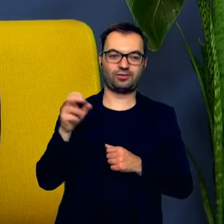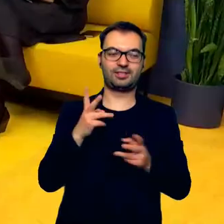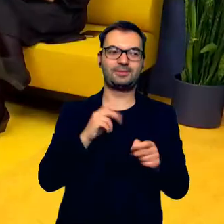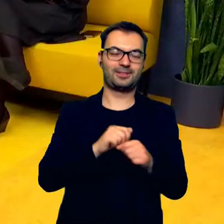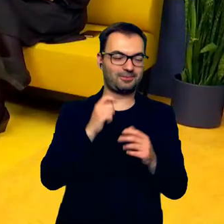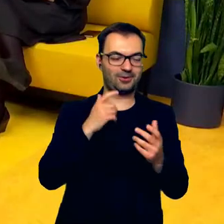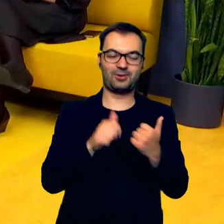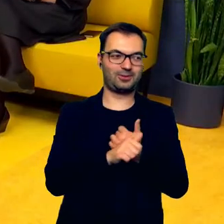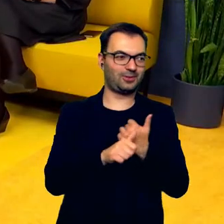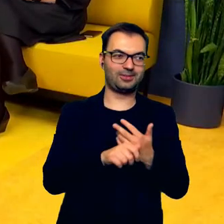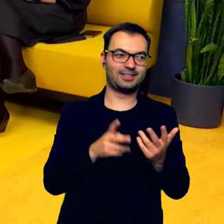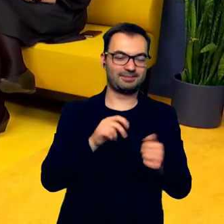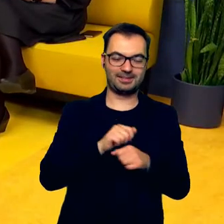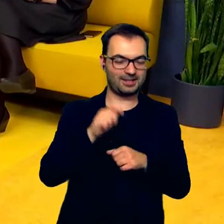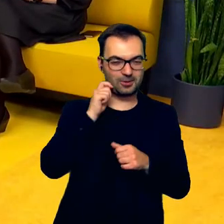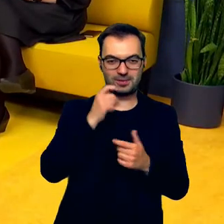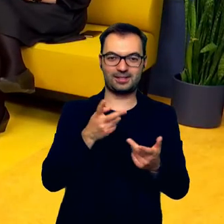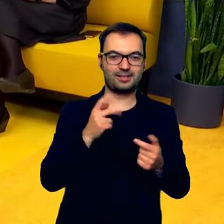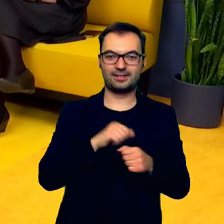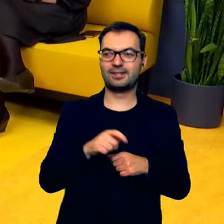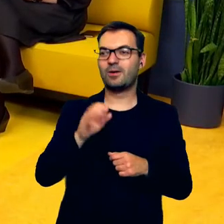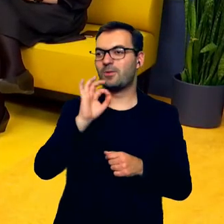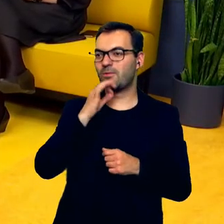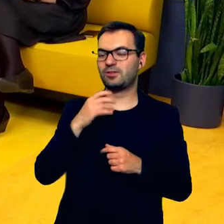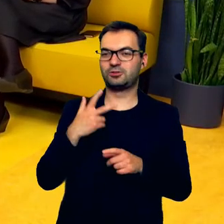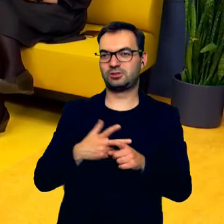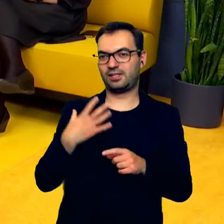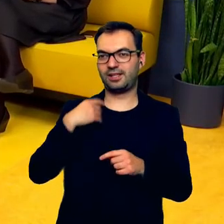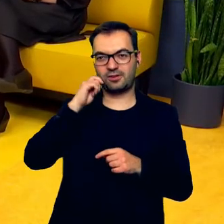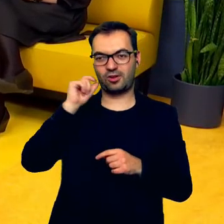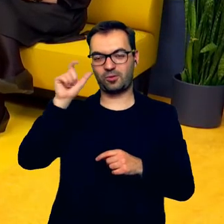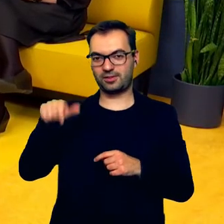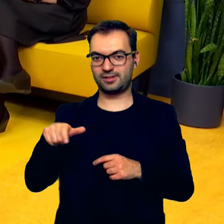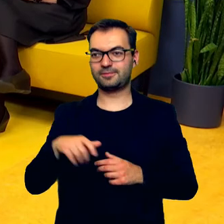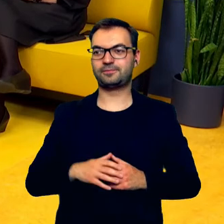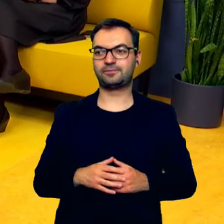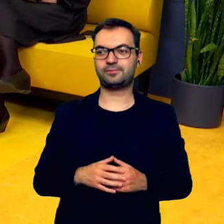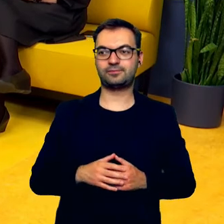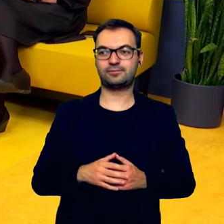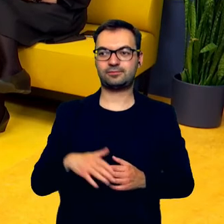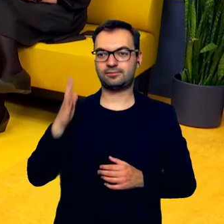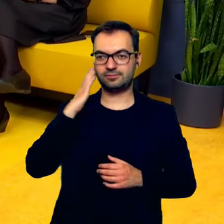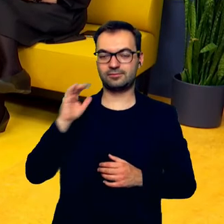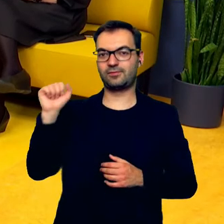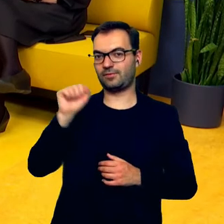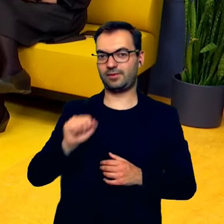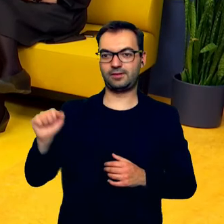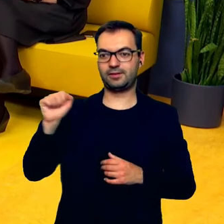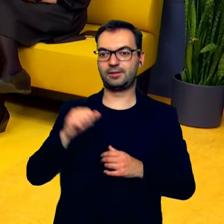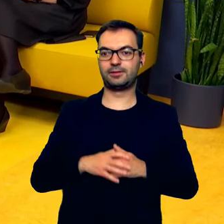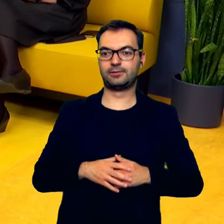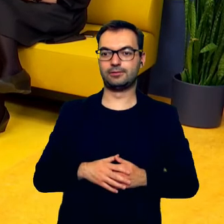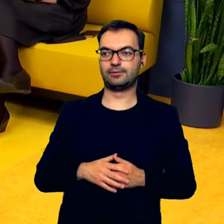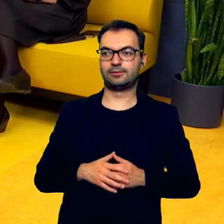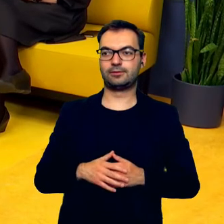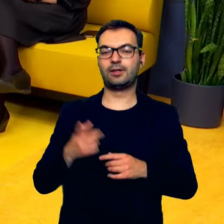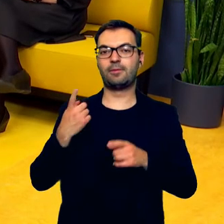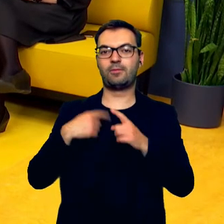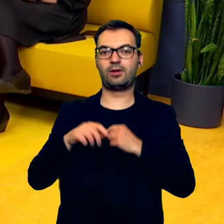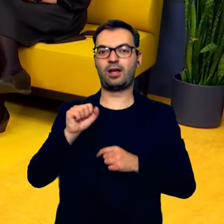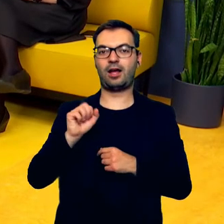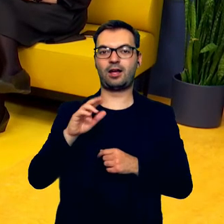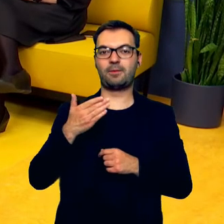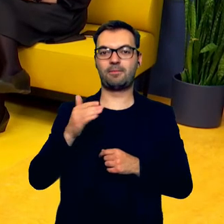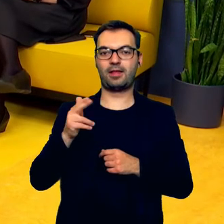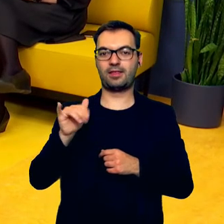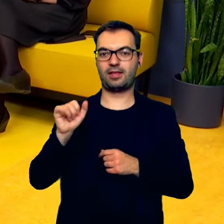kim jest ta kobieta? Tak, to jest młoda, to jest 30-letnia kobieta, która mieszka we Wrocławiu, ale pochodzi z